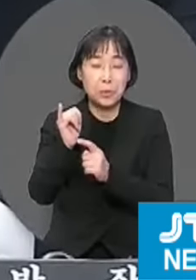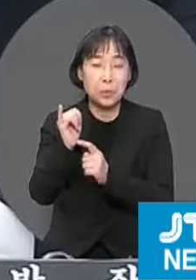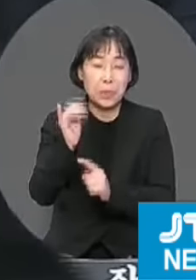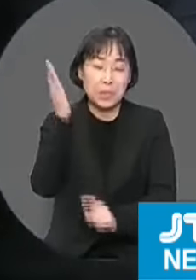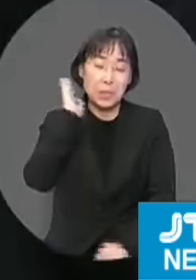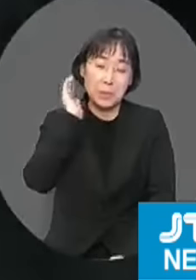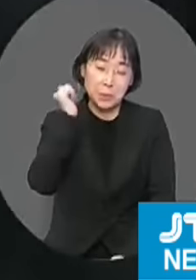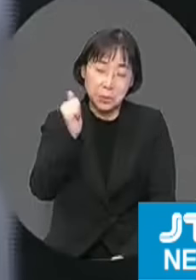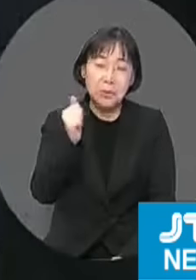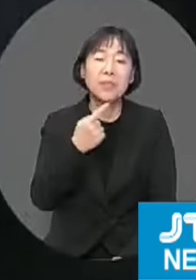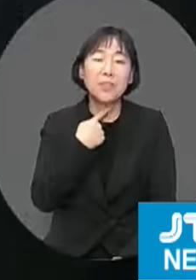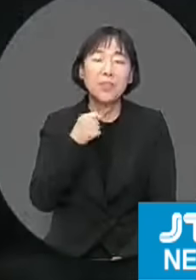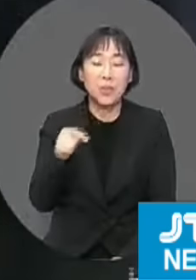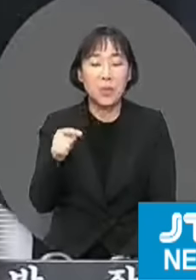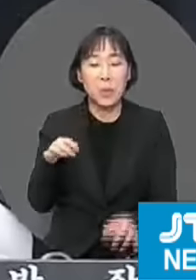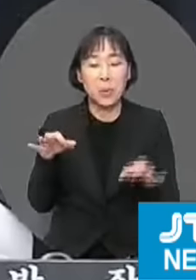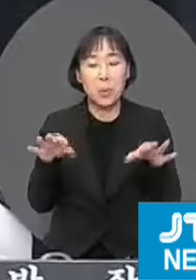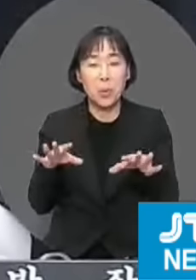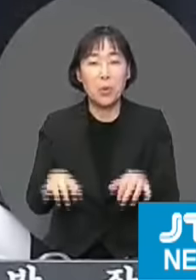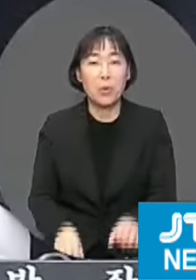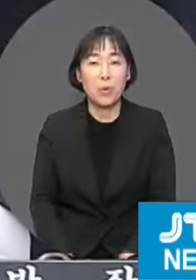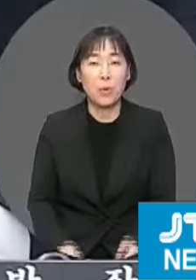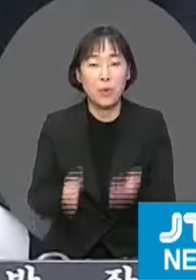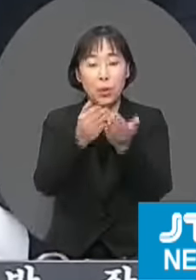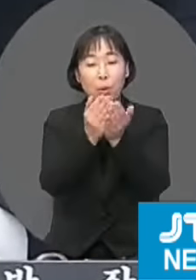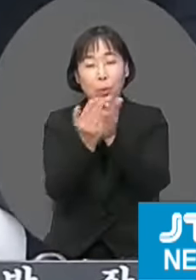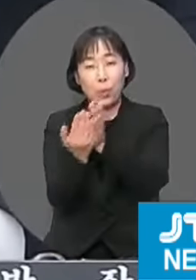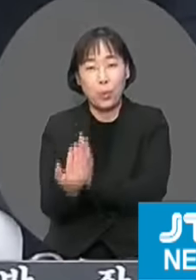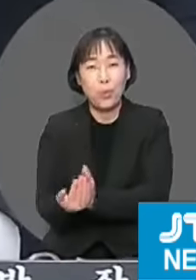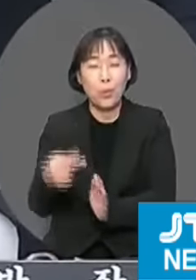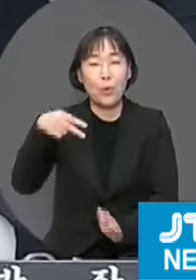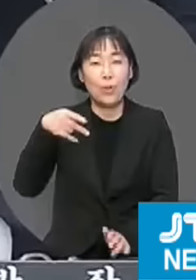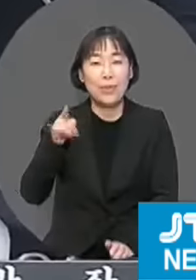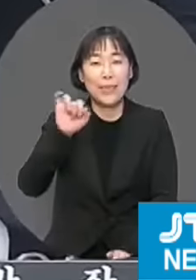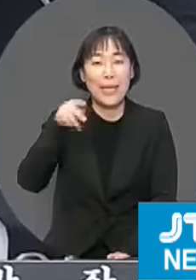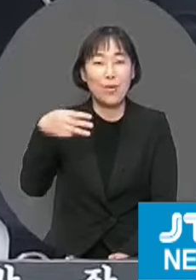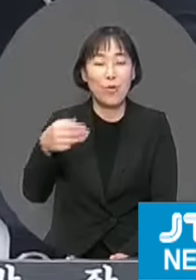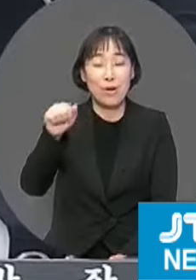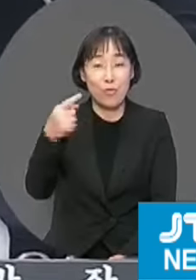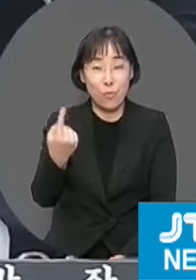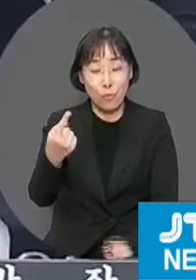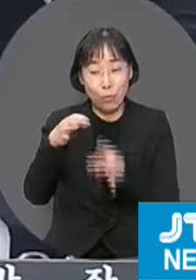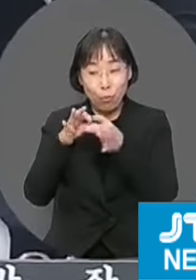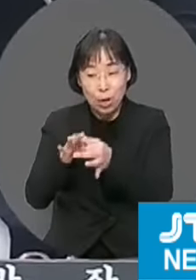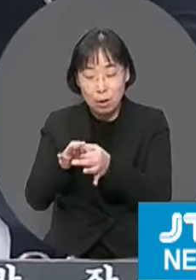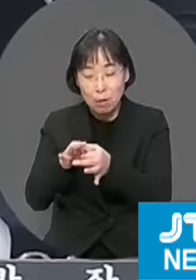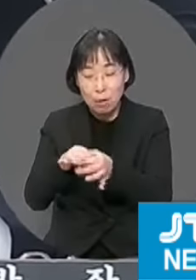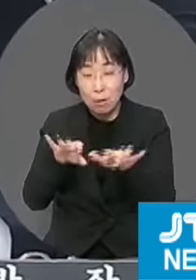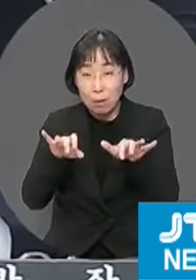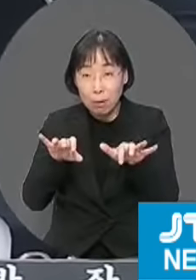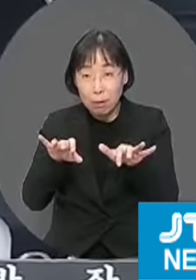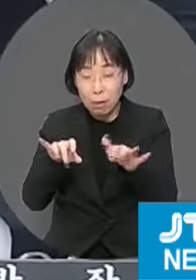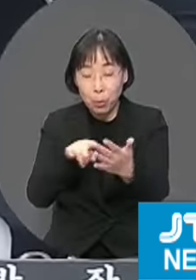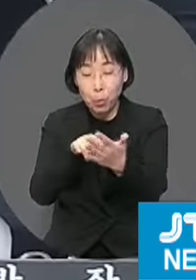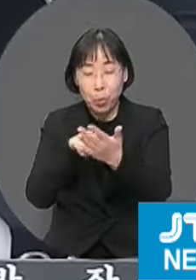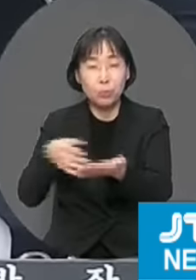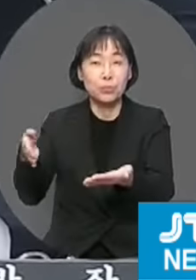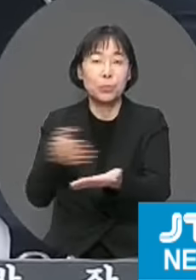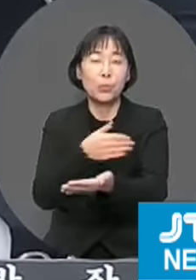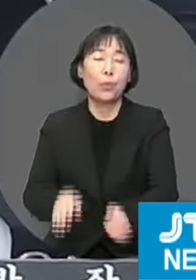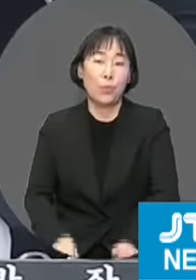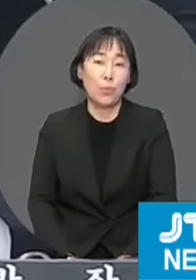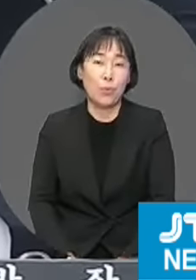나오고요. 심지어 세월호 검색하면 아무것도 안 나옵니다. 그때 KBS가 세월호 취재하기 위해 가지고 세월호 상공에 헬기도 띄우고